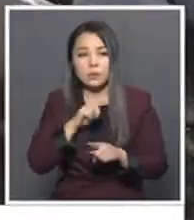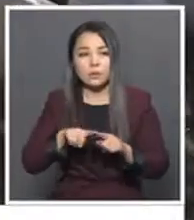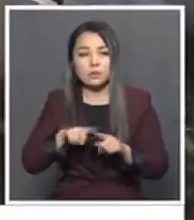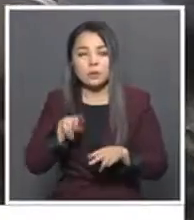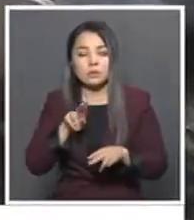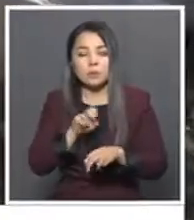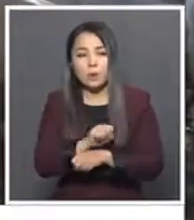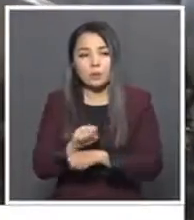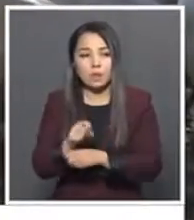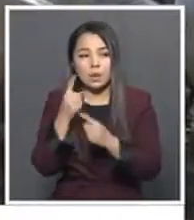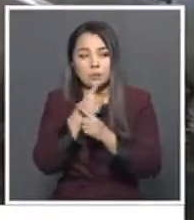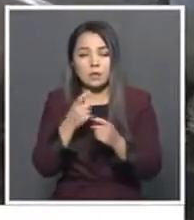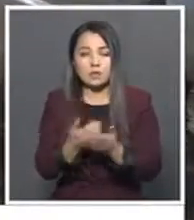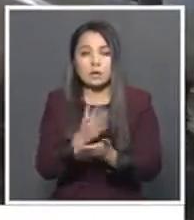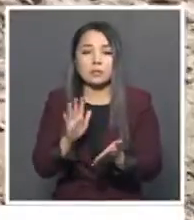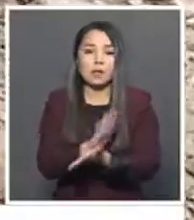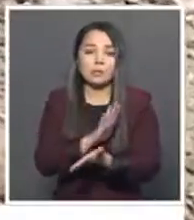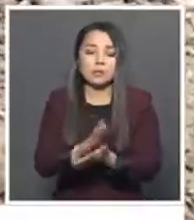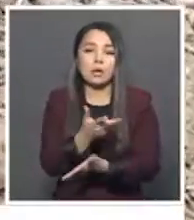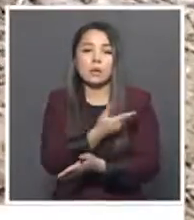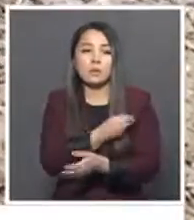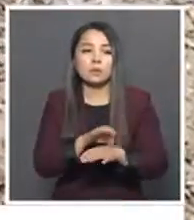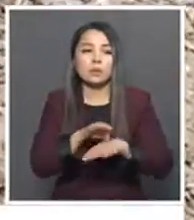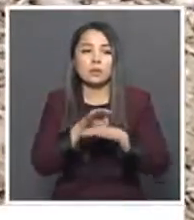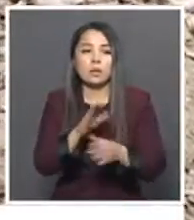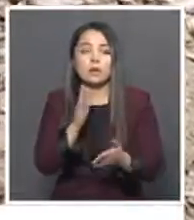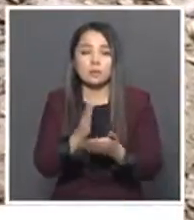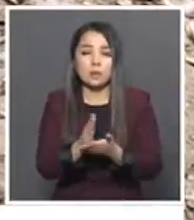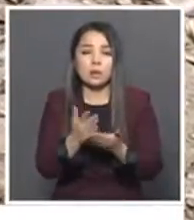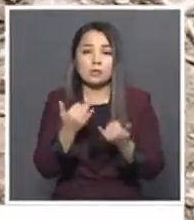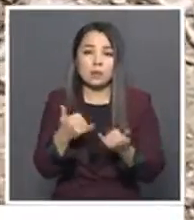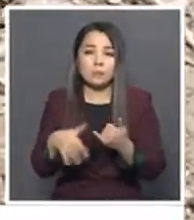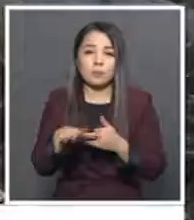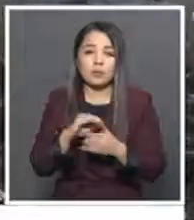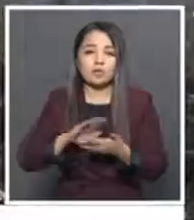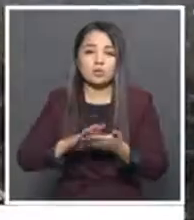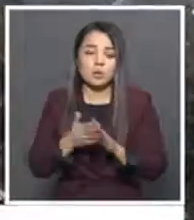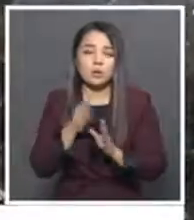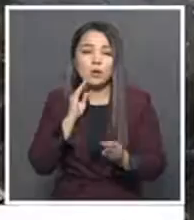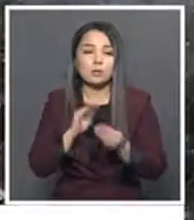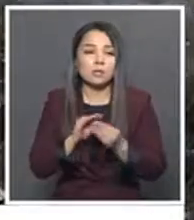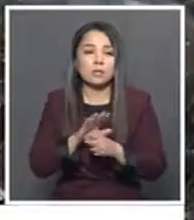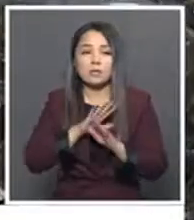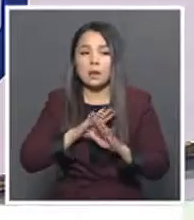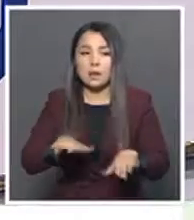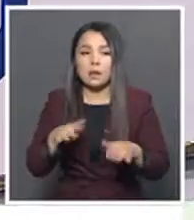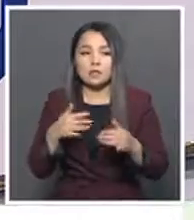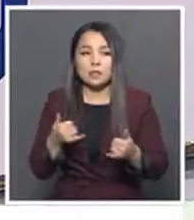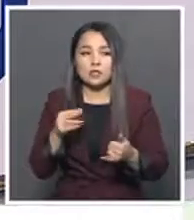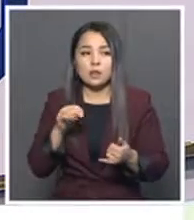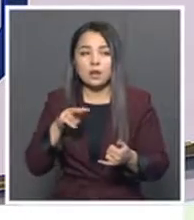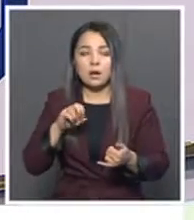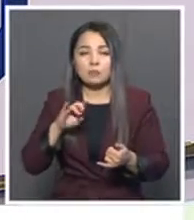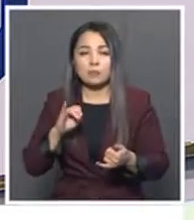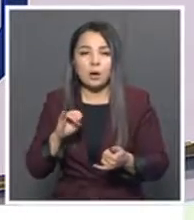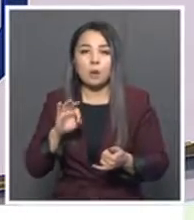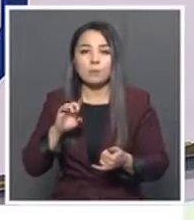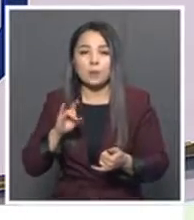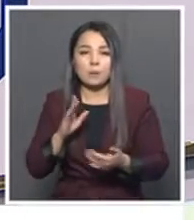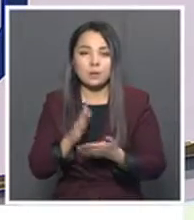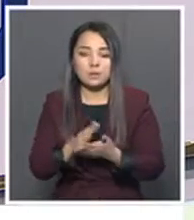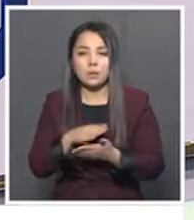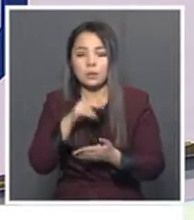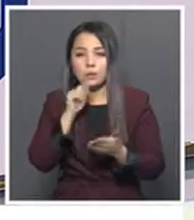деп болжап отыр. Тегін вакцинациялау жұмыстары жүргізіліп жатыр, Ресейде жағдай әлі тұрақталмаған. Шілябі, омбы өңірлерінен құс